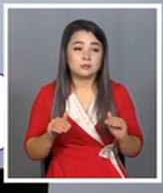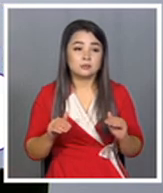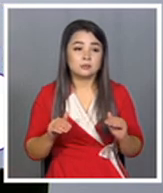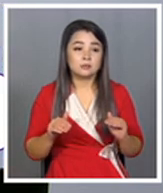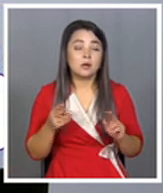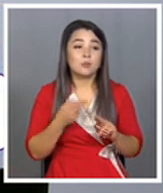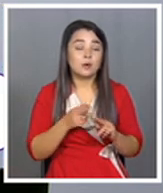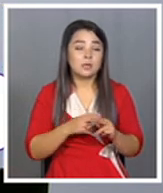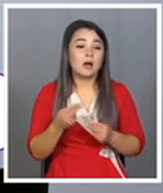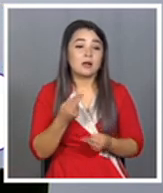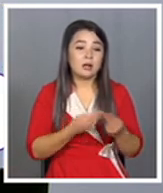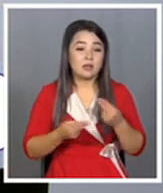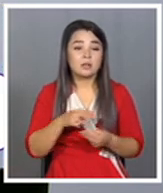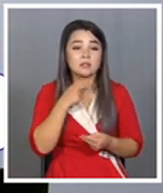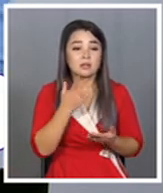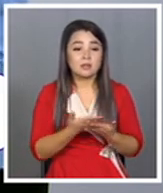бұл картадан сіздер